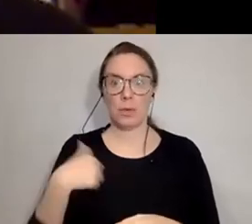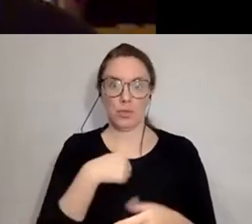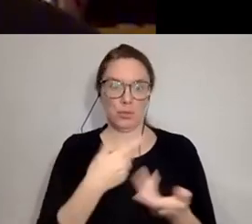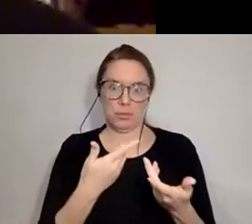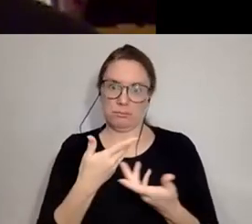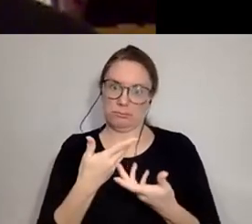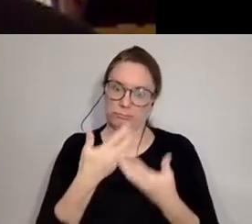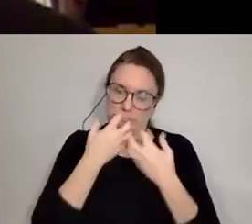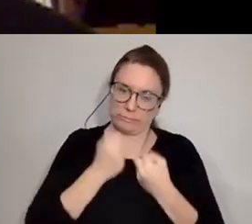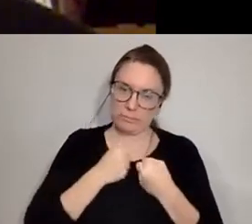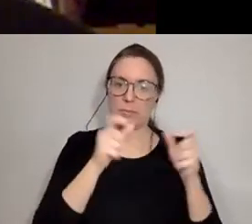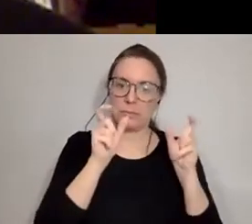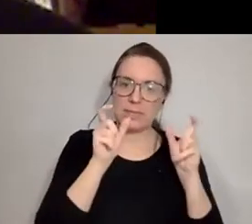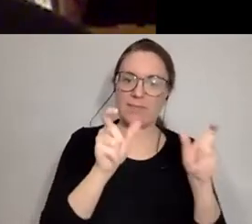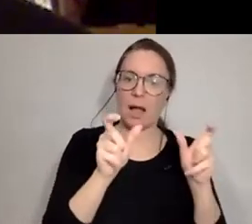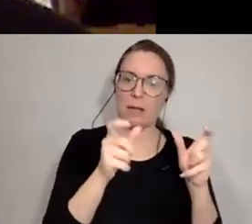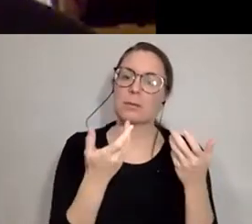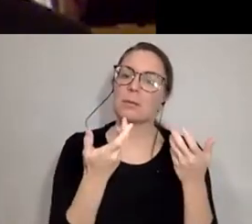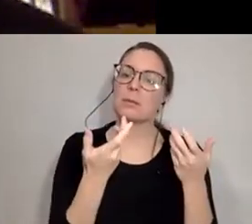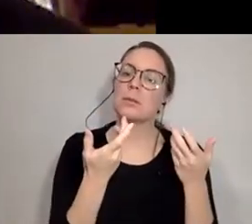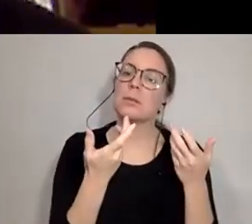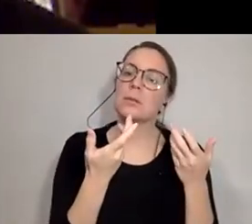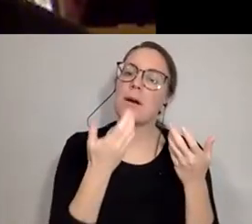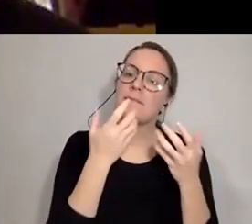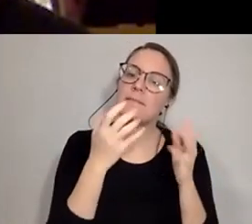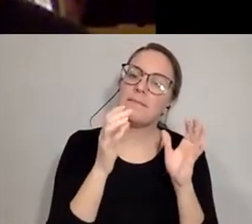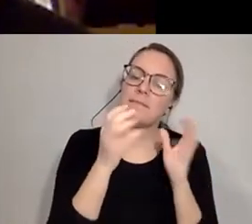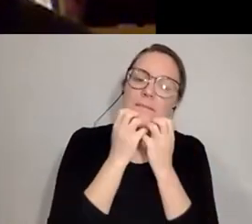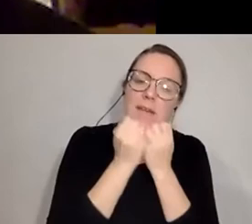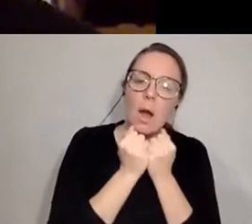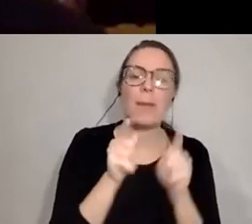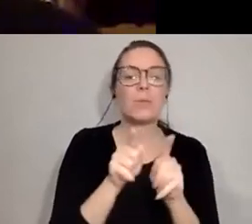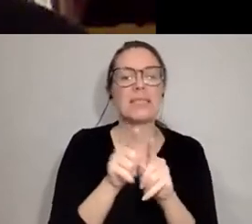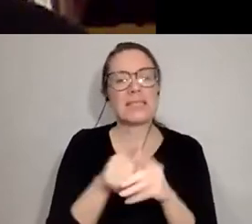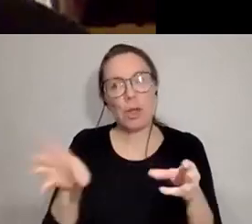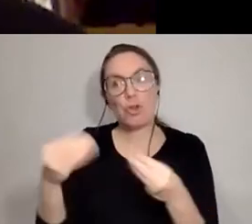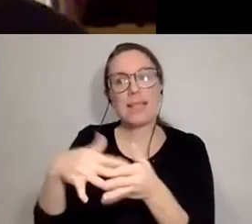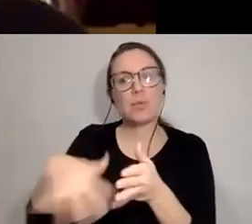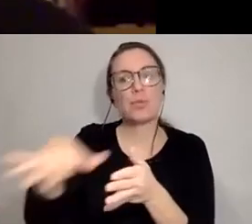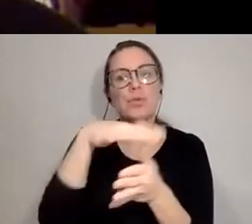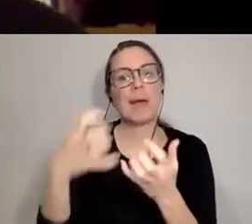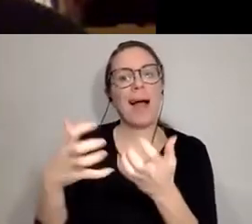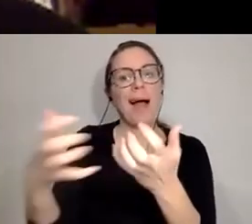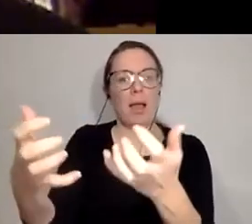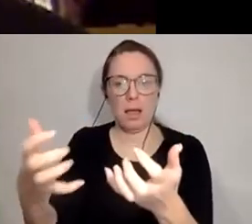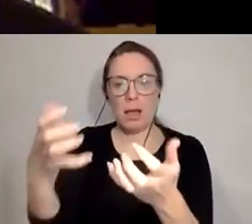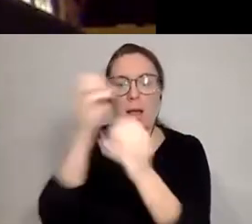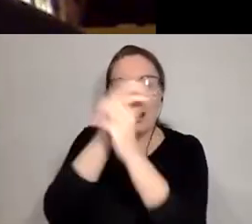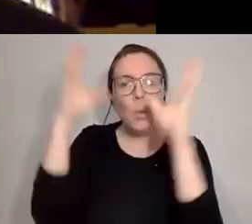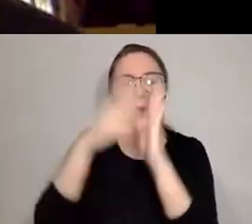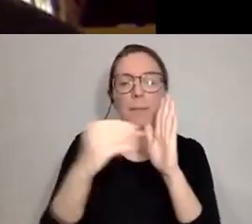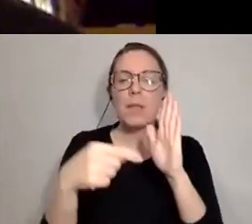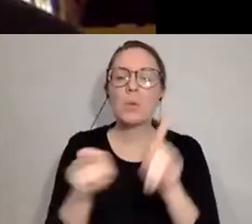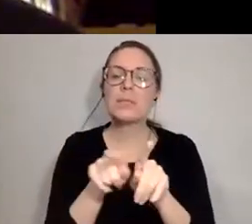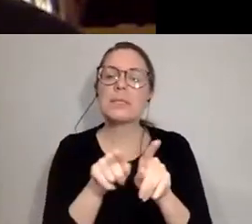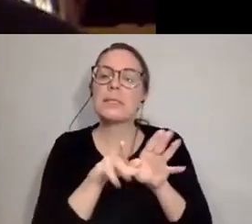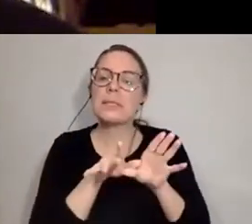aussi sa capacité à donner aux étudiants à la fois des modèles conceptuels et des stratégies professionnelles qui permettent